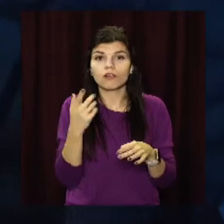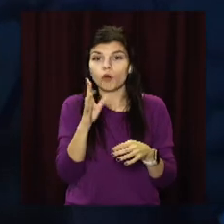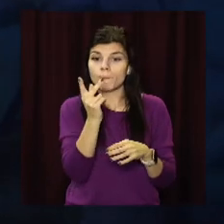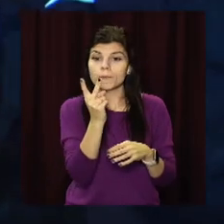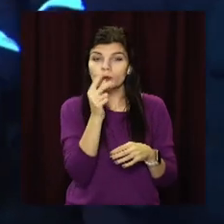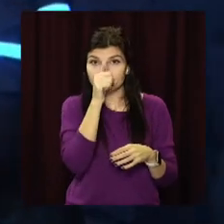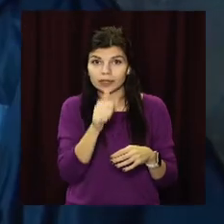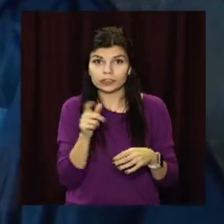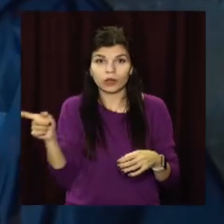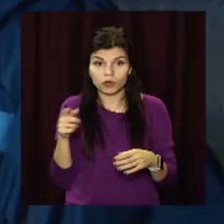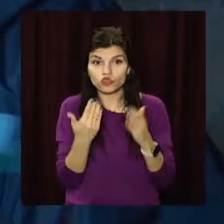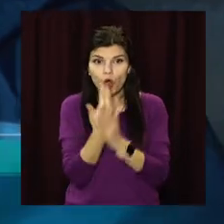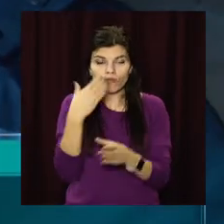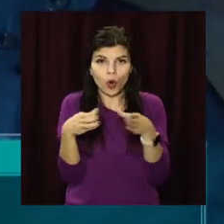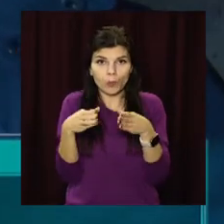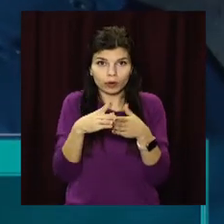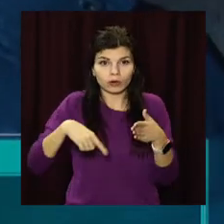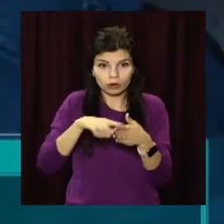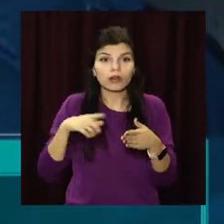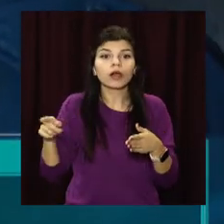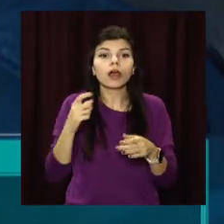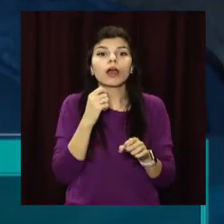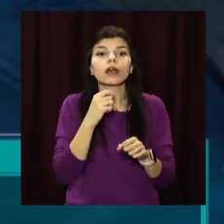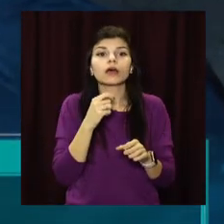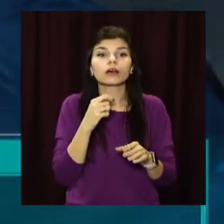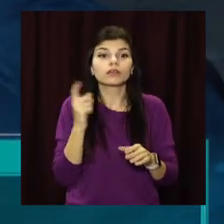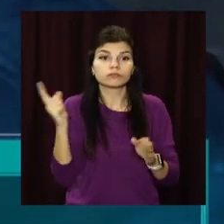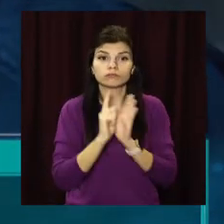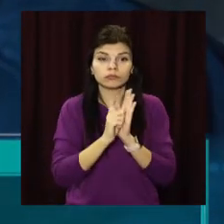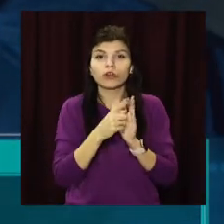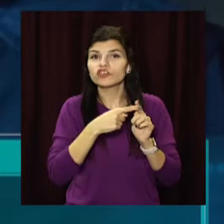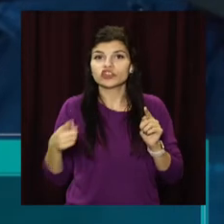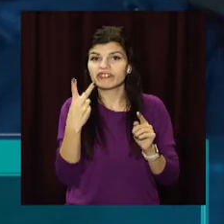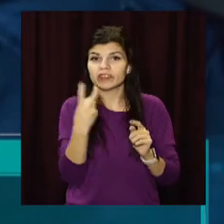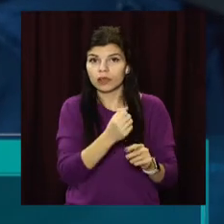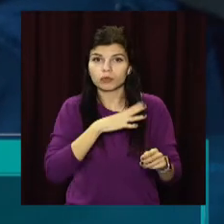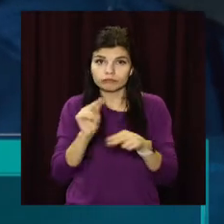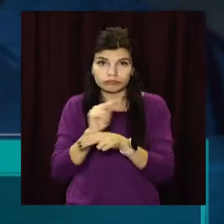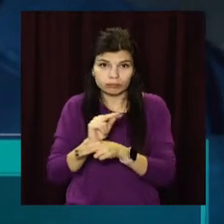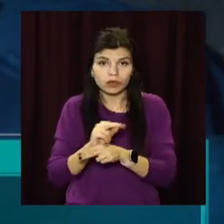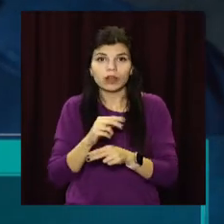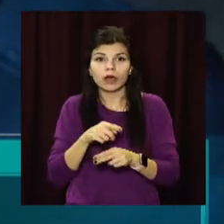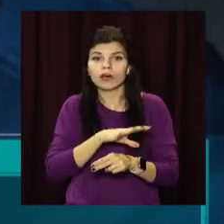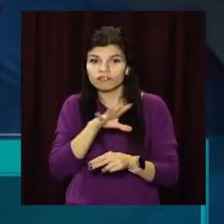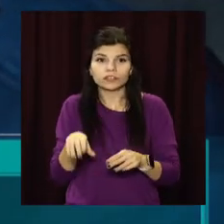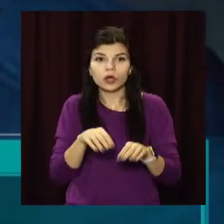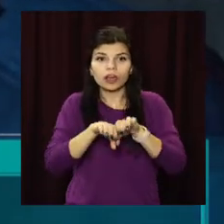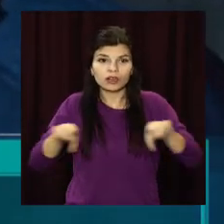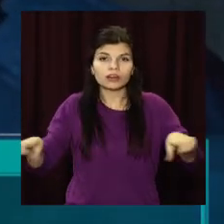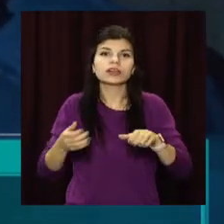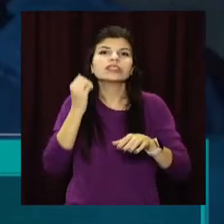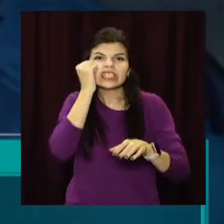житлові будинки міста. По цьому адресу роботи проводились в течение 2 тижнів, в процесі яких була повністю розкріплена система